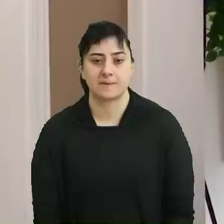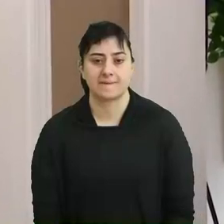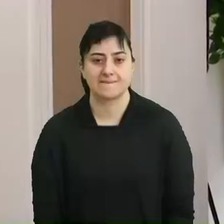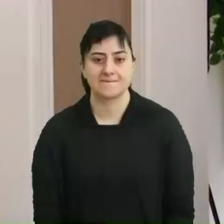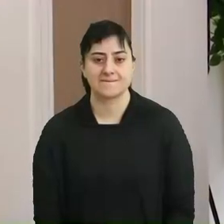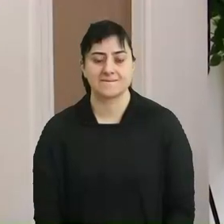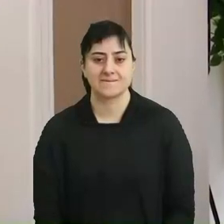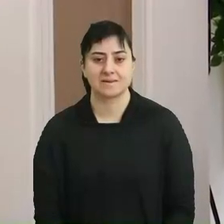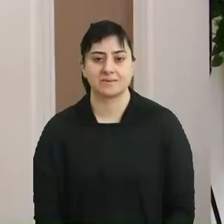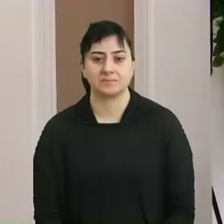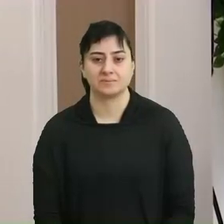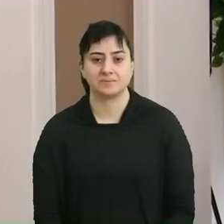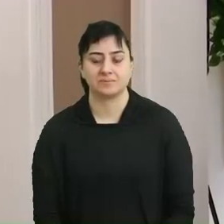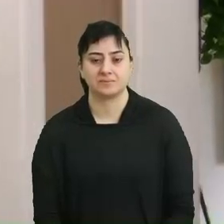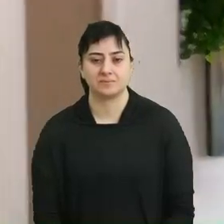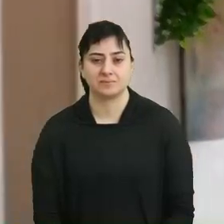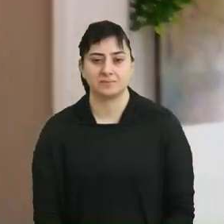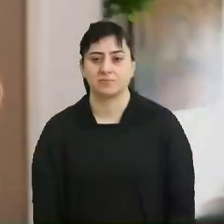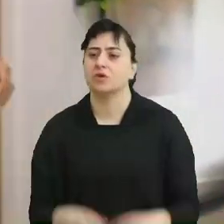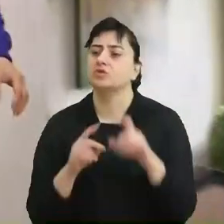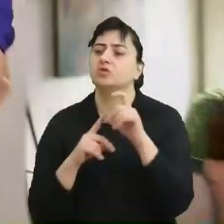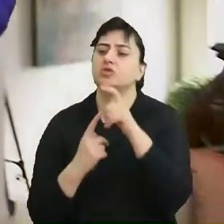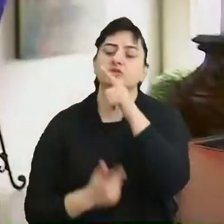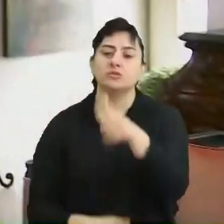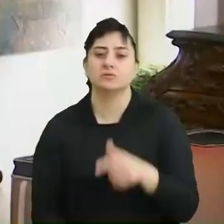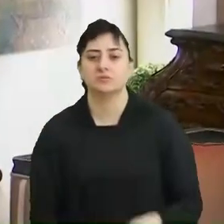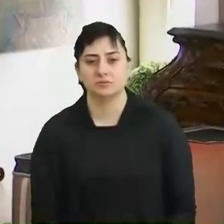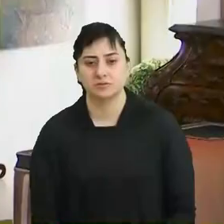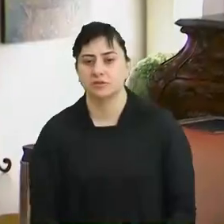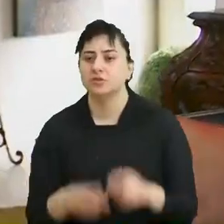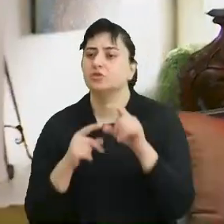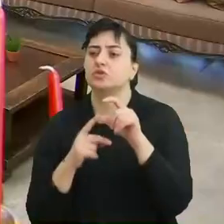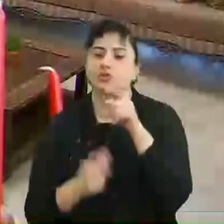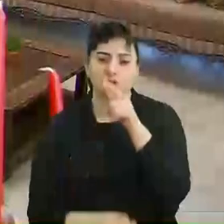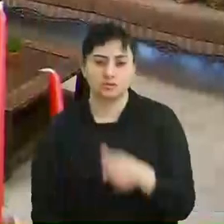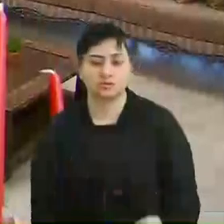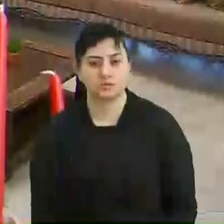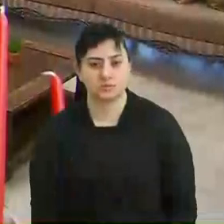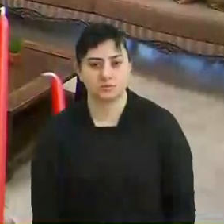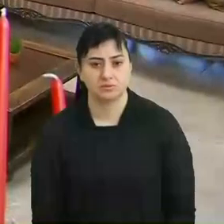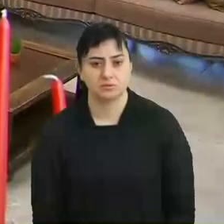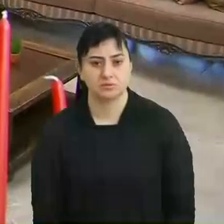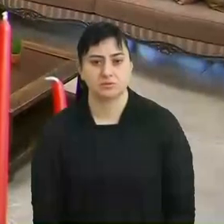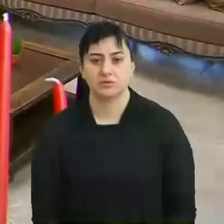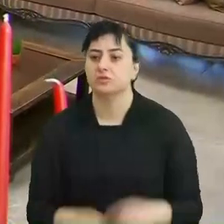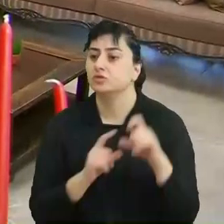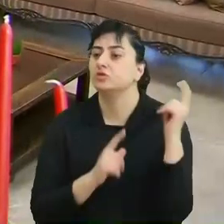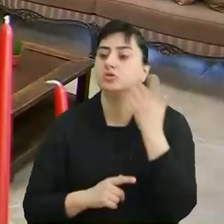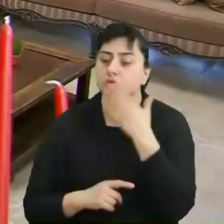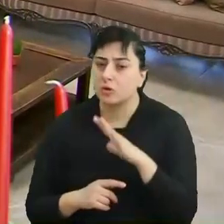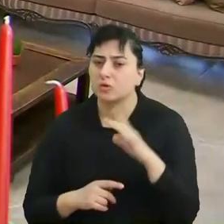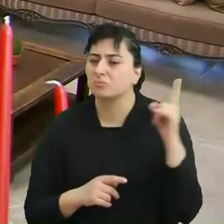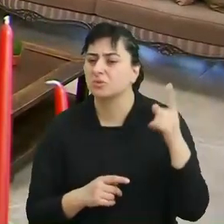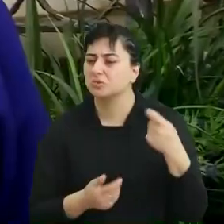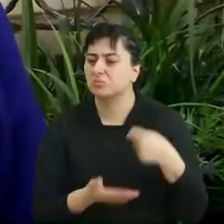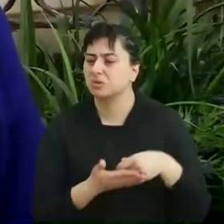gelmiş gibi geri döndü. Şükrü! Şükrü! Baba. Şükrü yok babacığım.